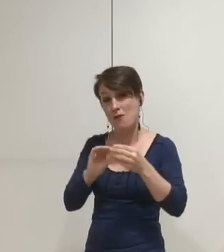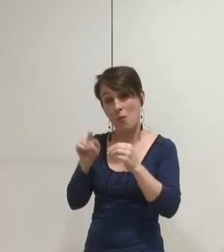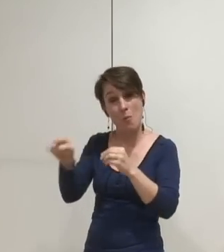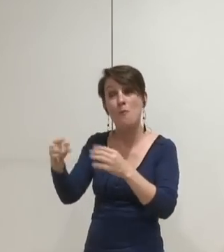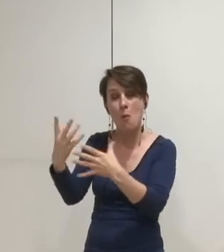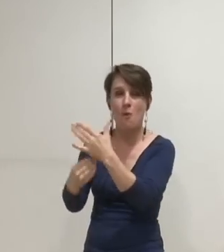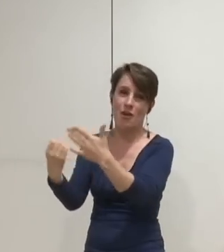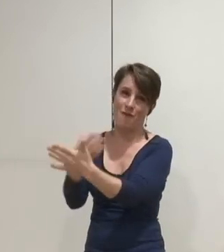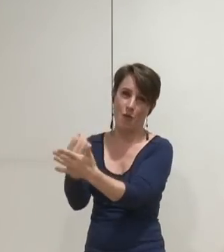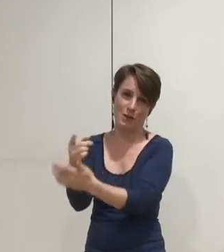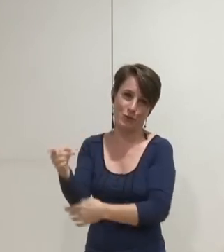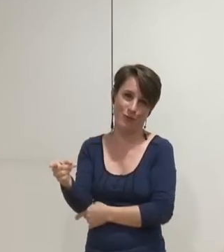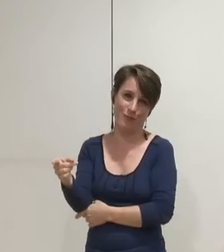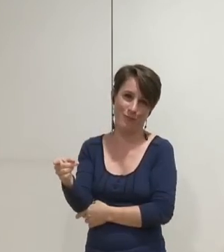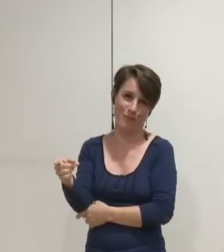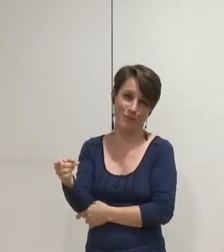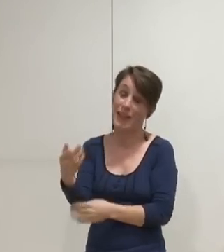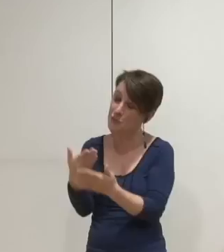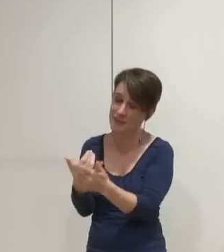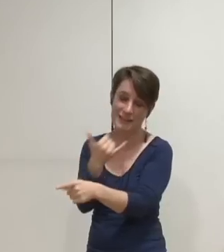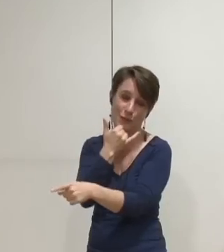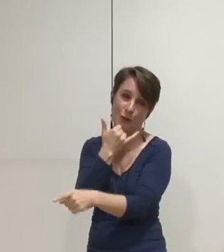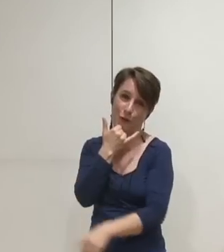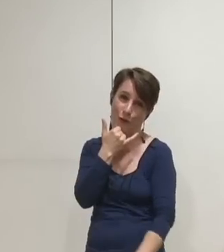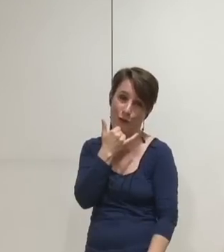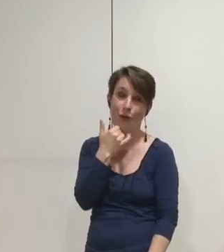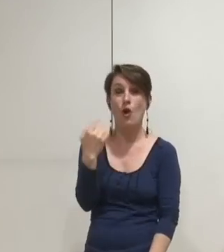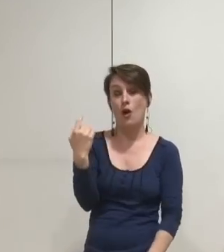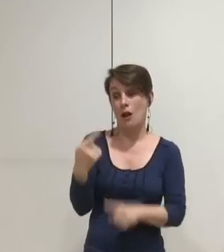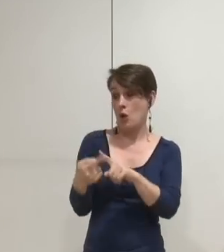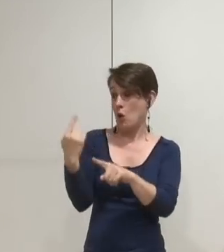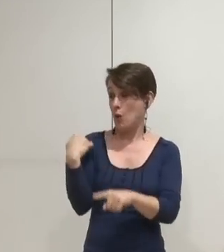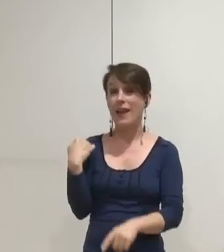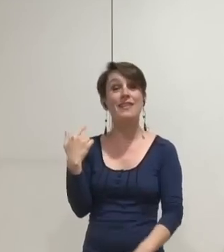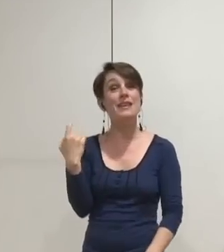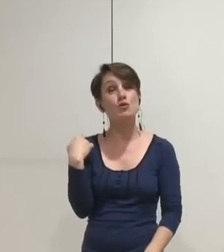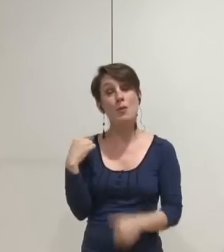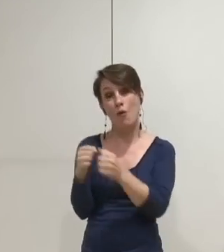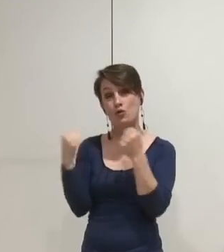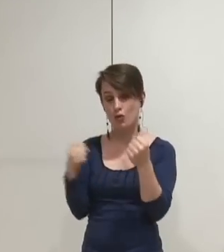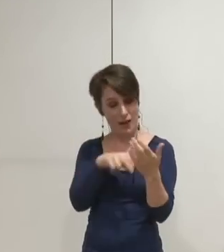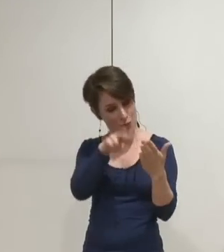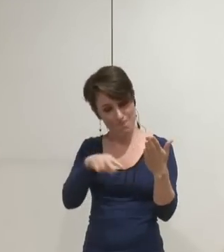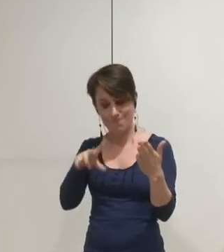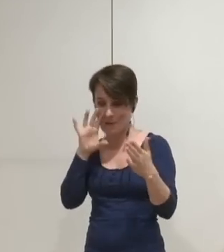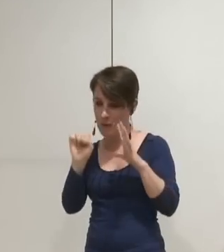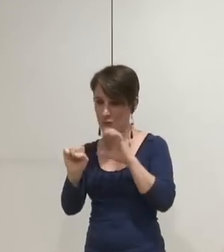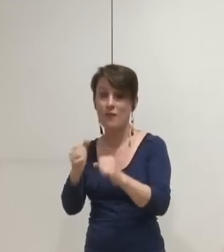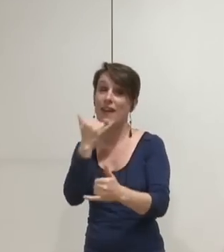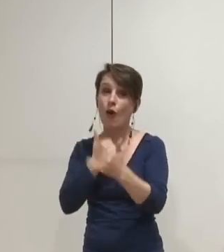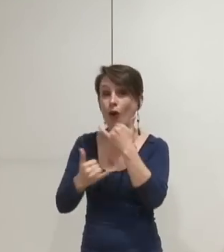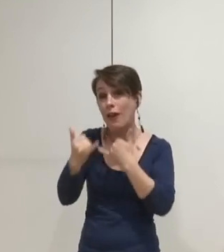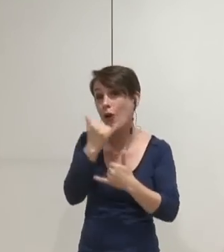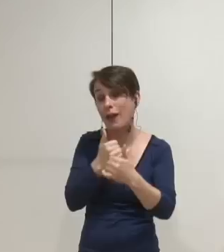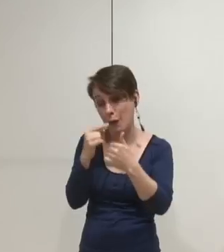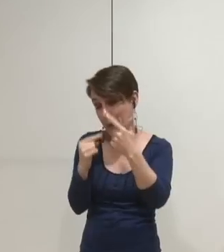l'occurrence il se trouve que c'est une erreur il y avait dans le numéro dernier quelques erreurs qui commençait à faire un certain nombre mais